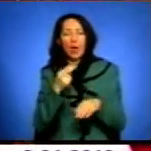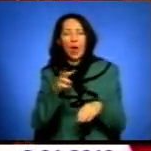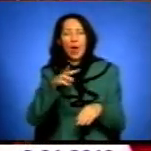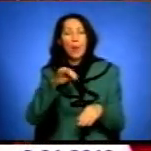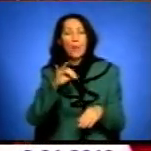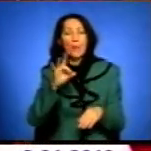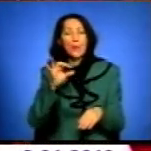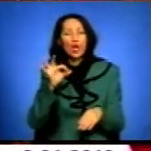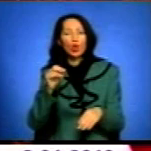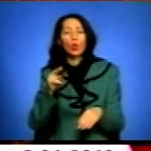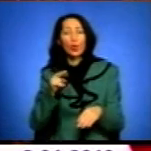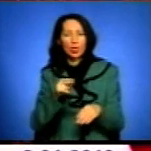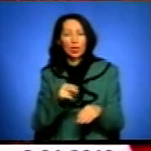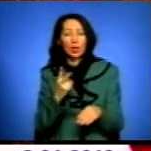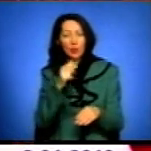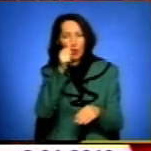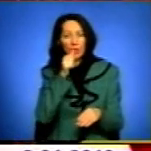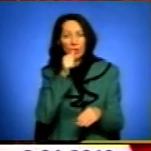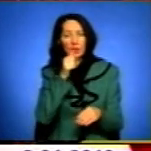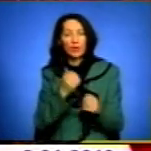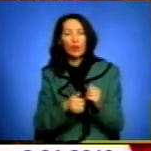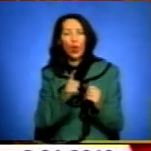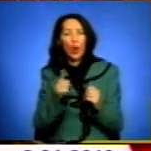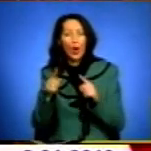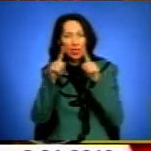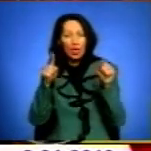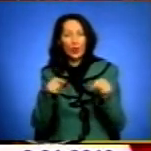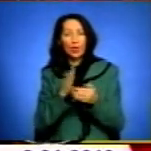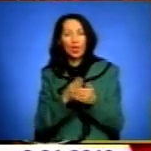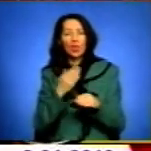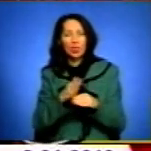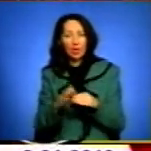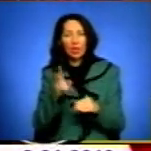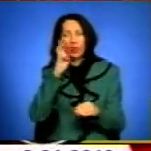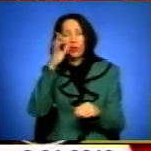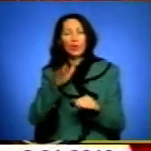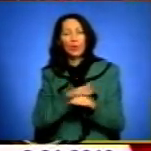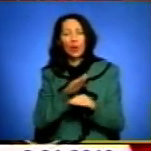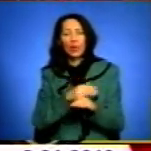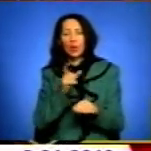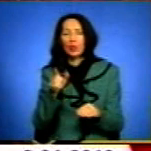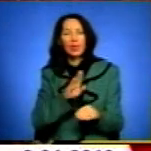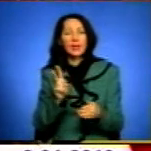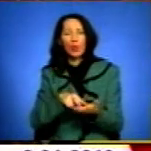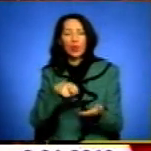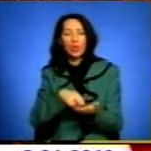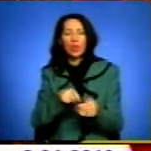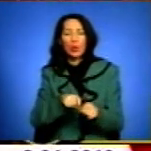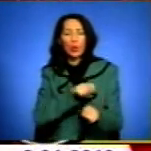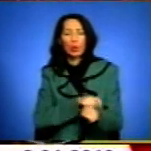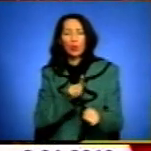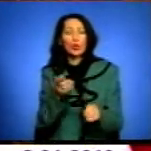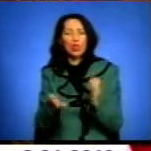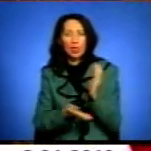іконі знаходиться частичка Божої благодаті, тому що людина не поклоняється полотну чи дереву,